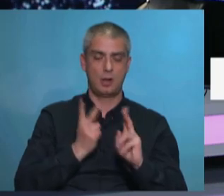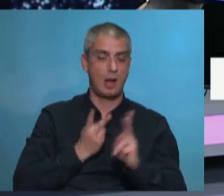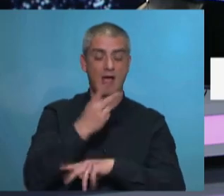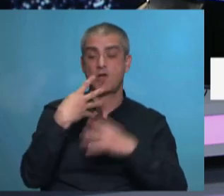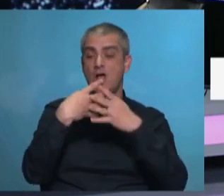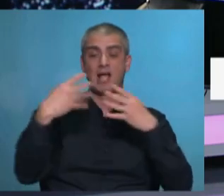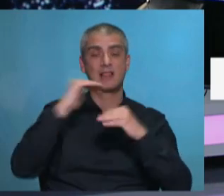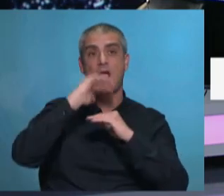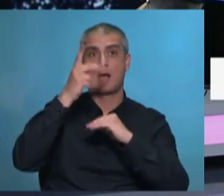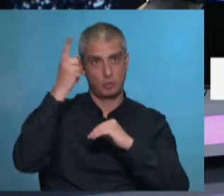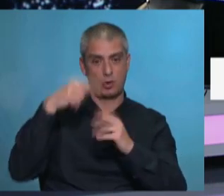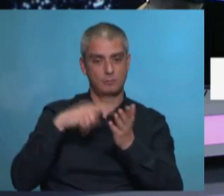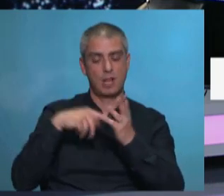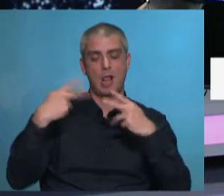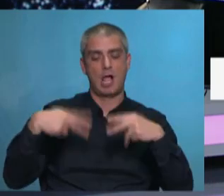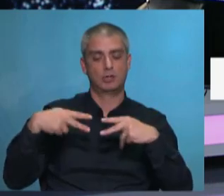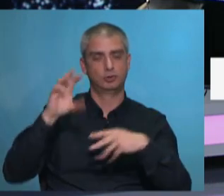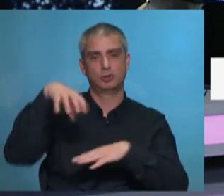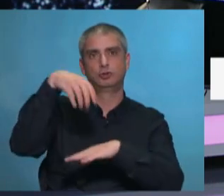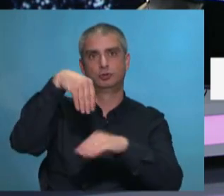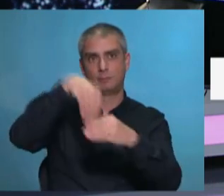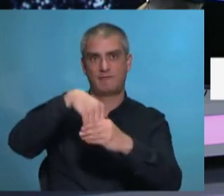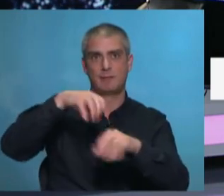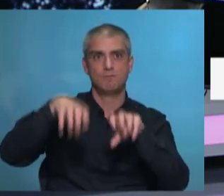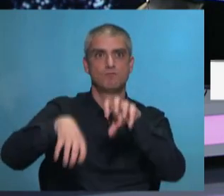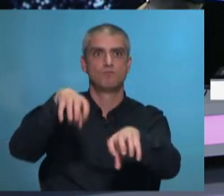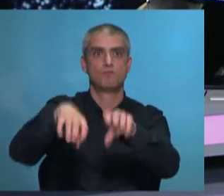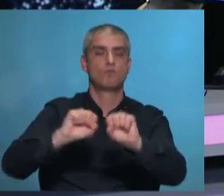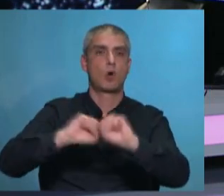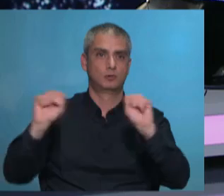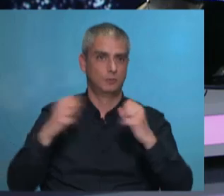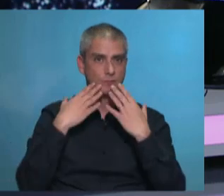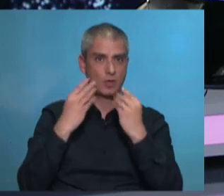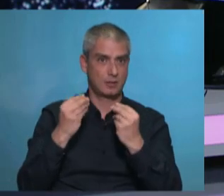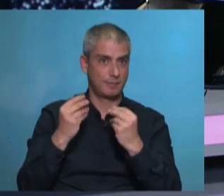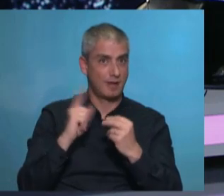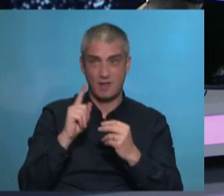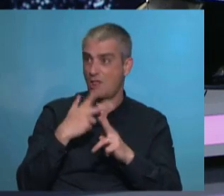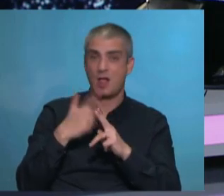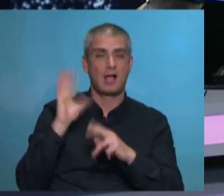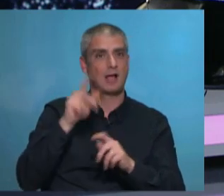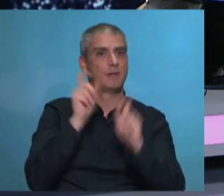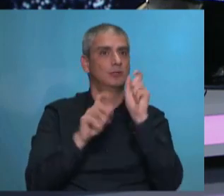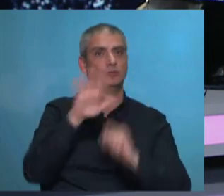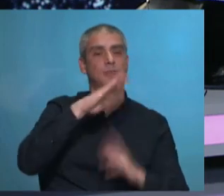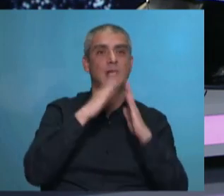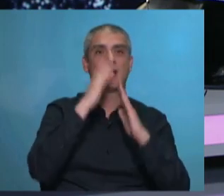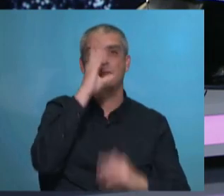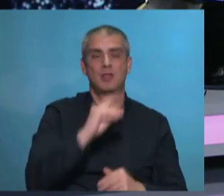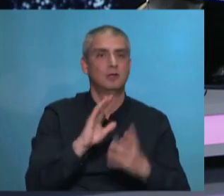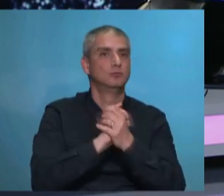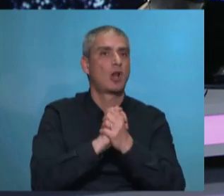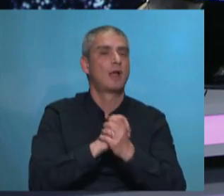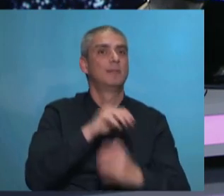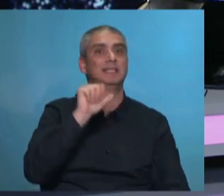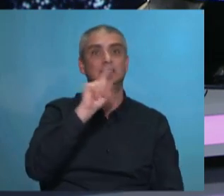הגולן, מחשש להימצאות מוקשים. בהחלט, רובי, תודה, ולא נפקיר גם את תושבי הדרום, שלום איציק זוארץ, כי